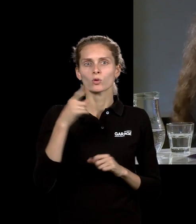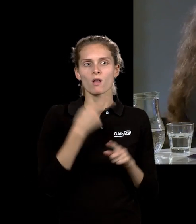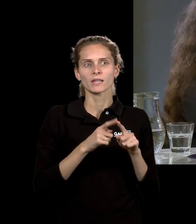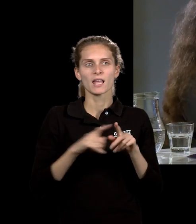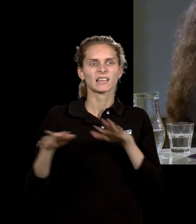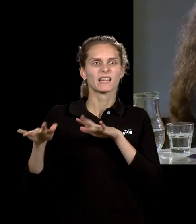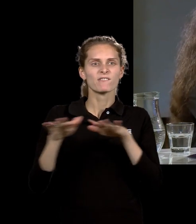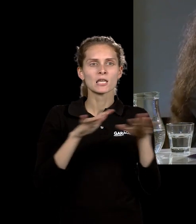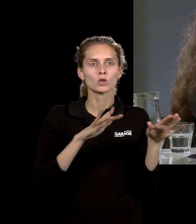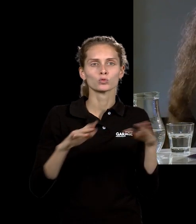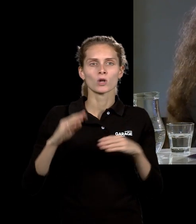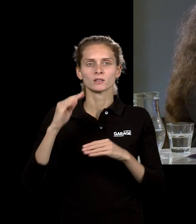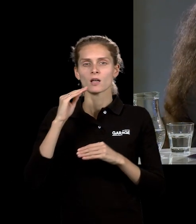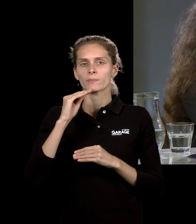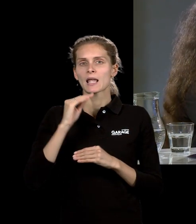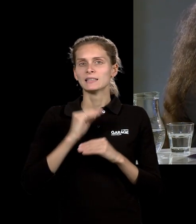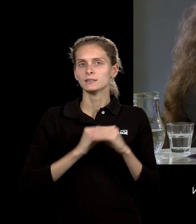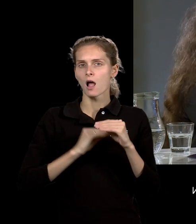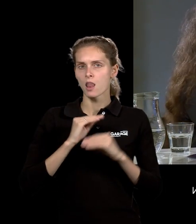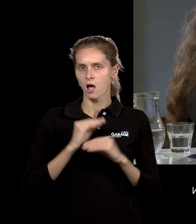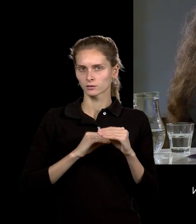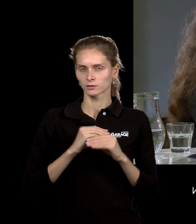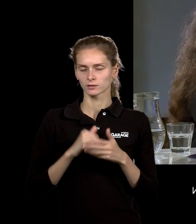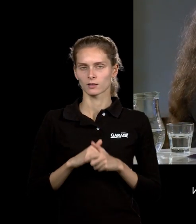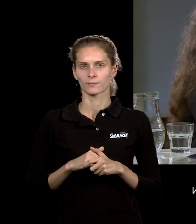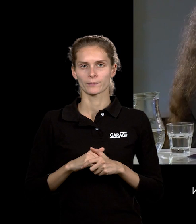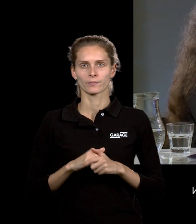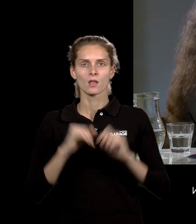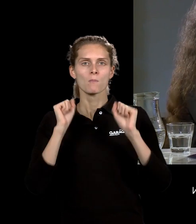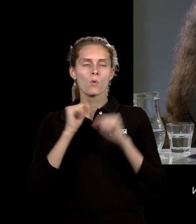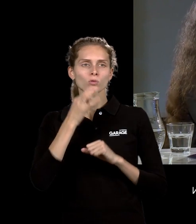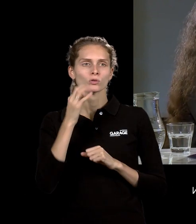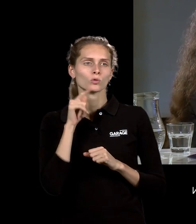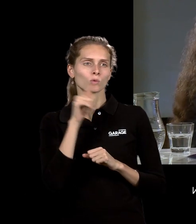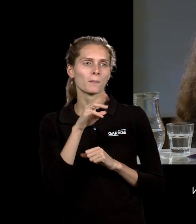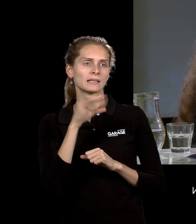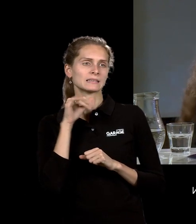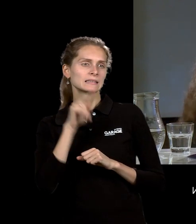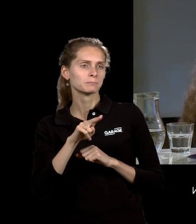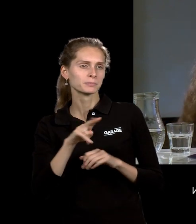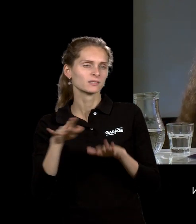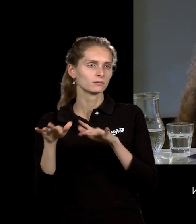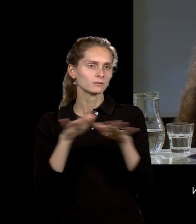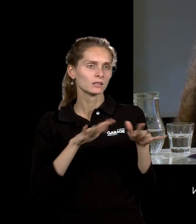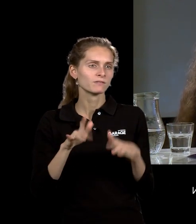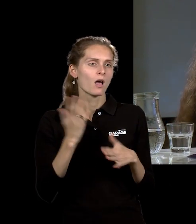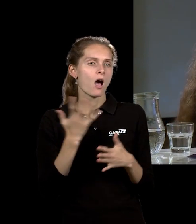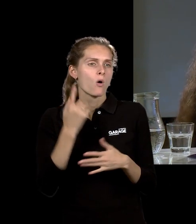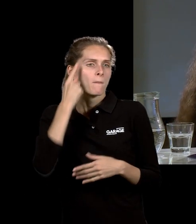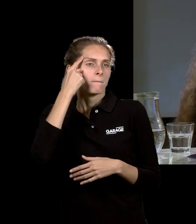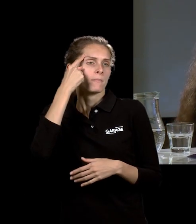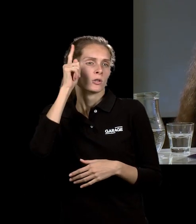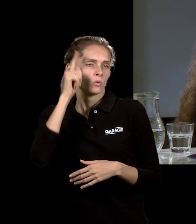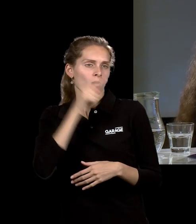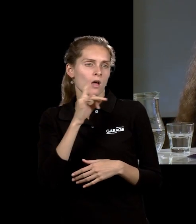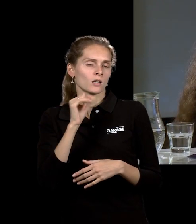движущаяся инсталляция. И легко предположить, что тот тип сценического действия, который придумывает в этот момент